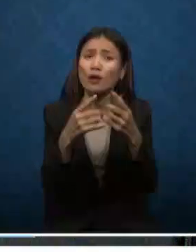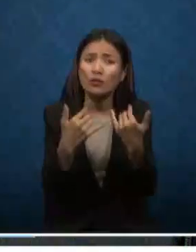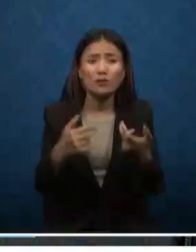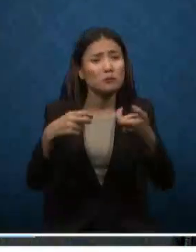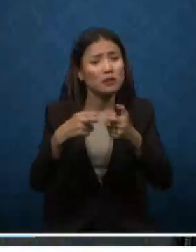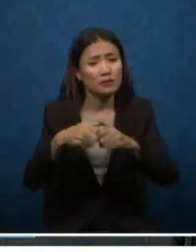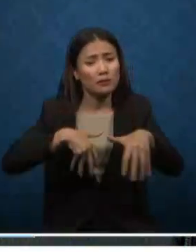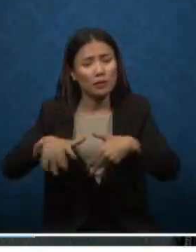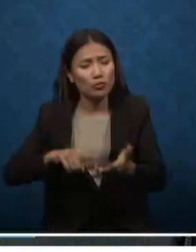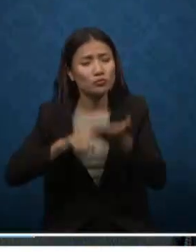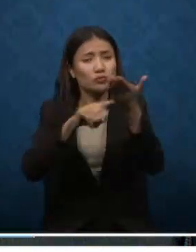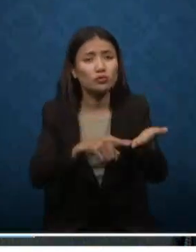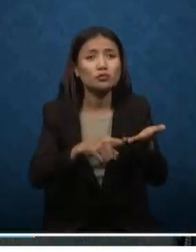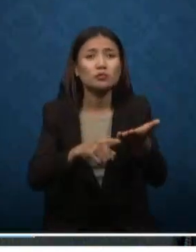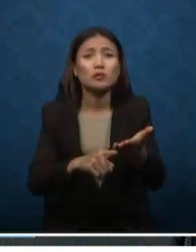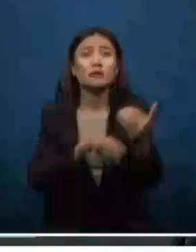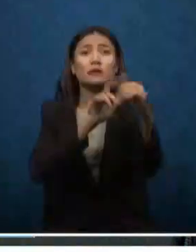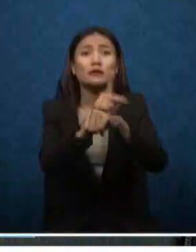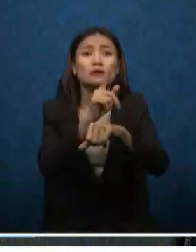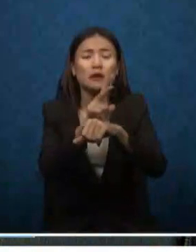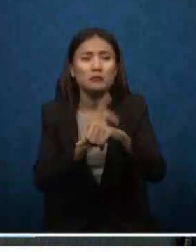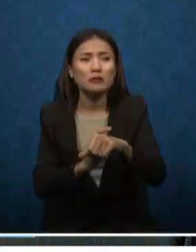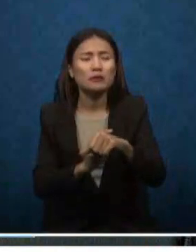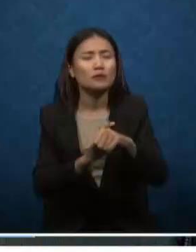ชนยังใช้บริการทางด้านนี้น้